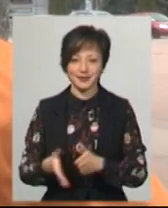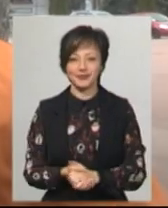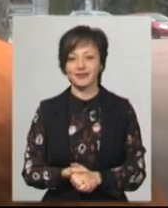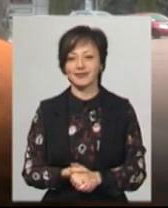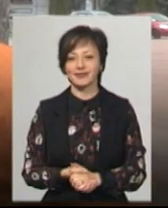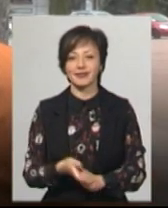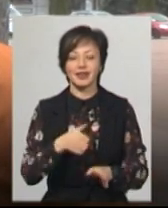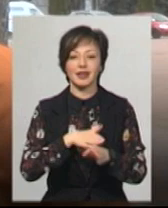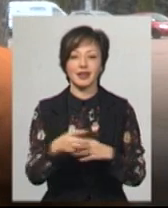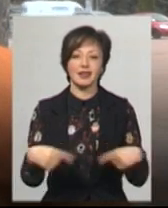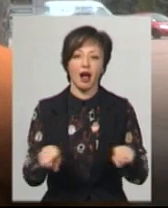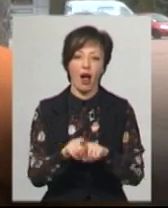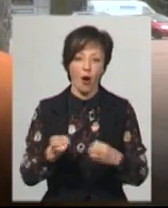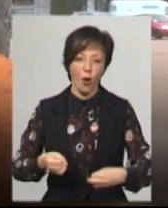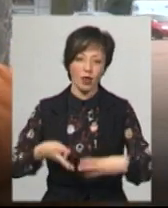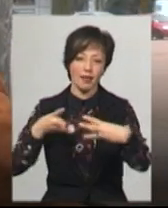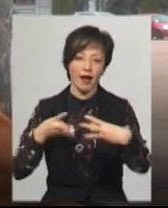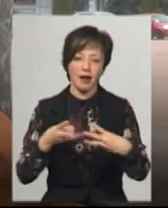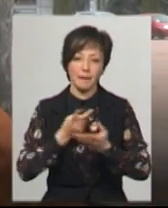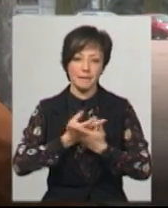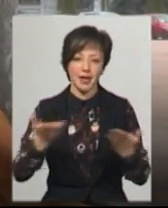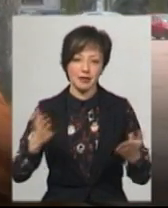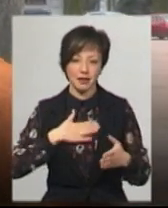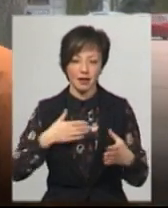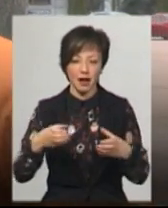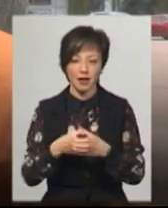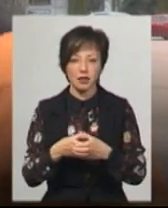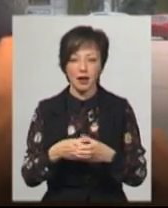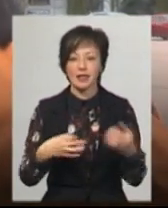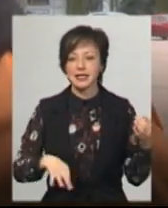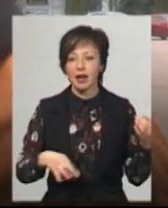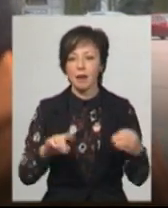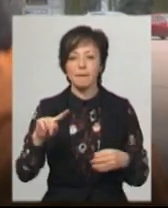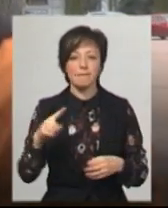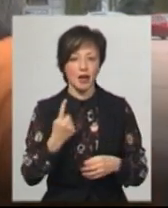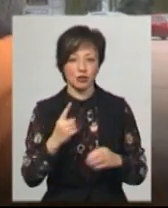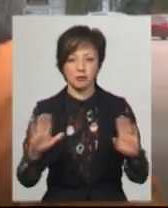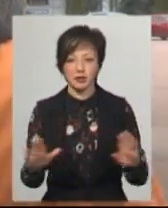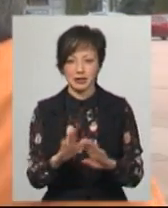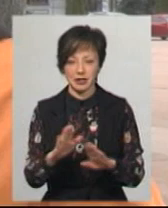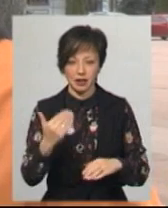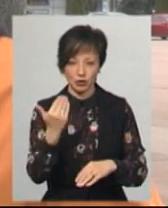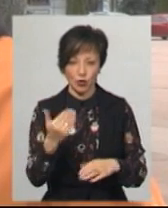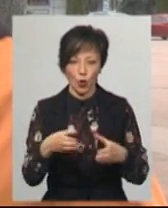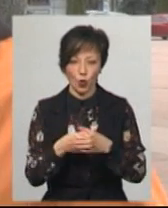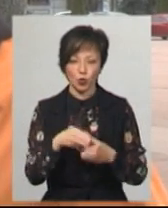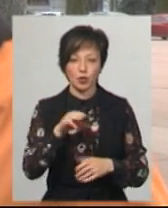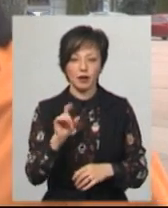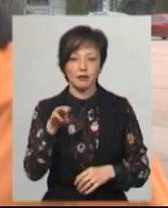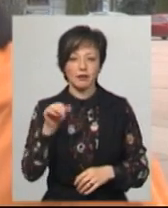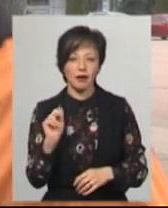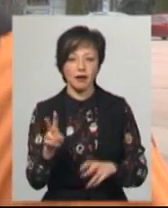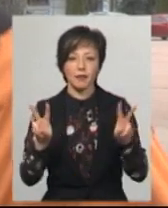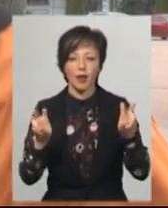така онлайн-презентація, де ми зіграли одну з перших пісень гурту «Тартак»,